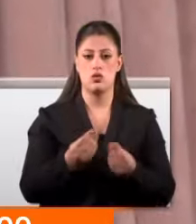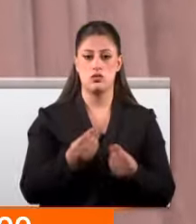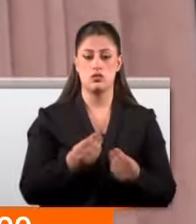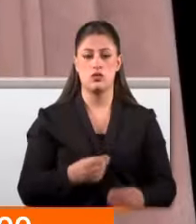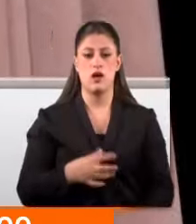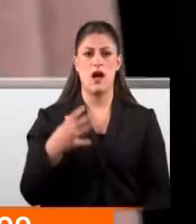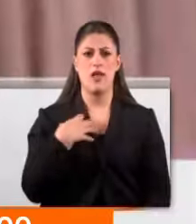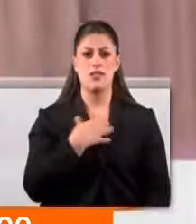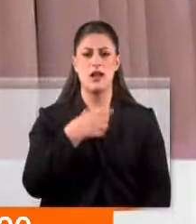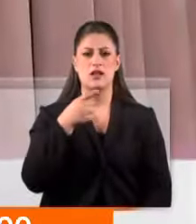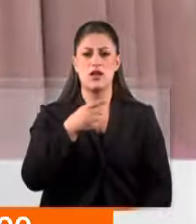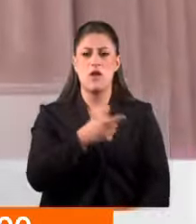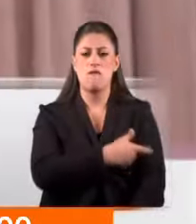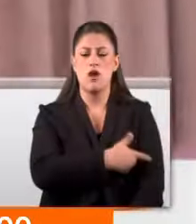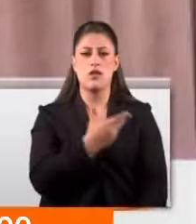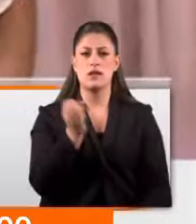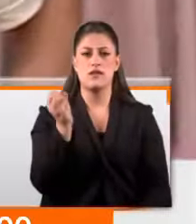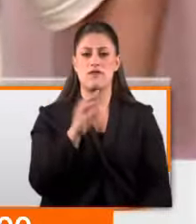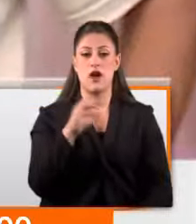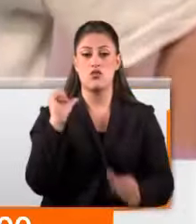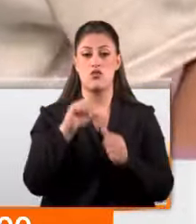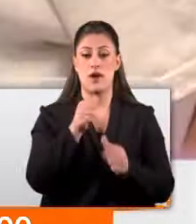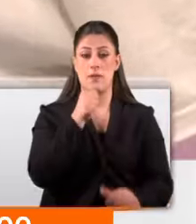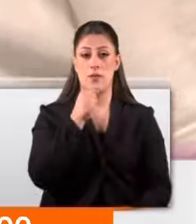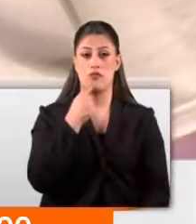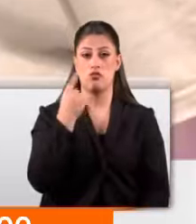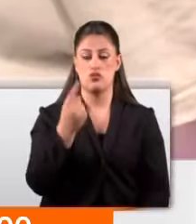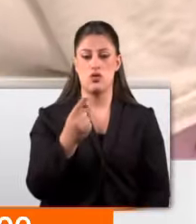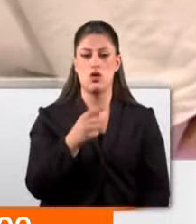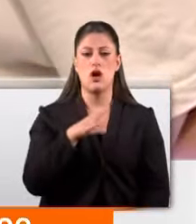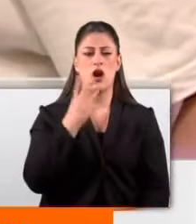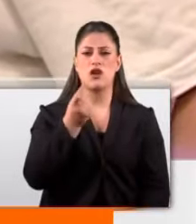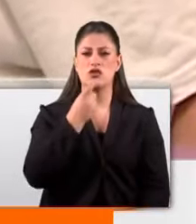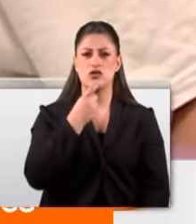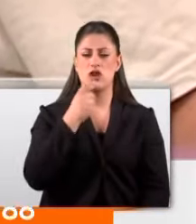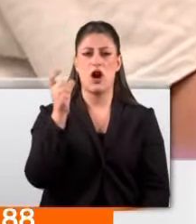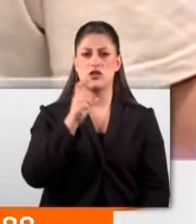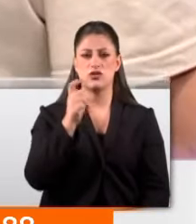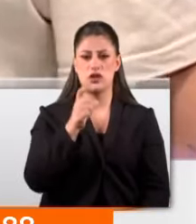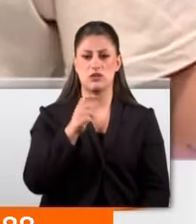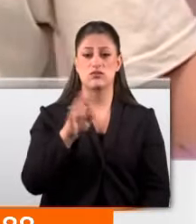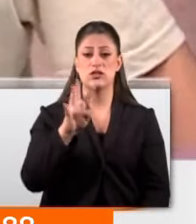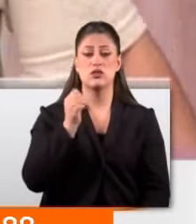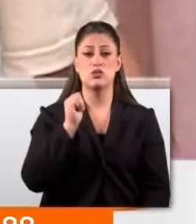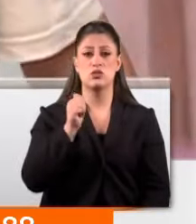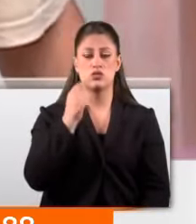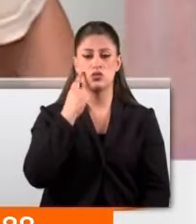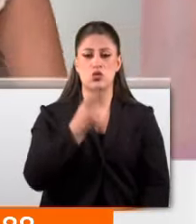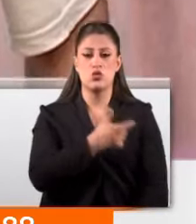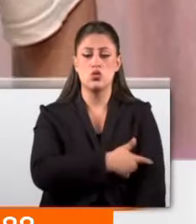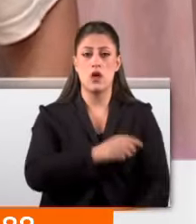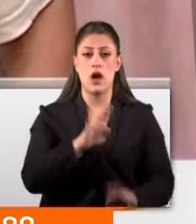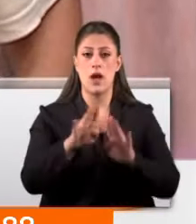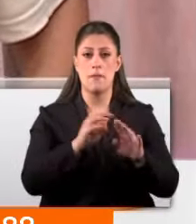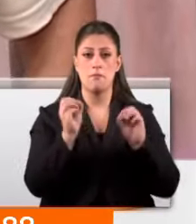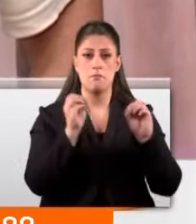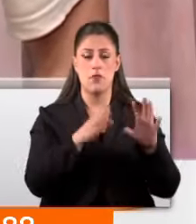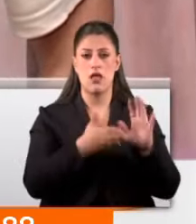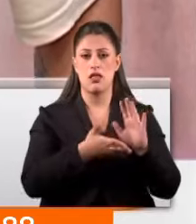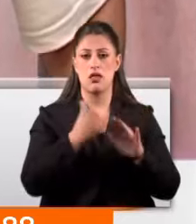seni yurda nasıl vermişti Burak? Kaç yaşında, kaç aylıkken? 40 günlükken. Yurdun kapısına bırakmış gitmiş. Soğukta